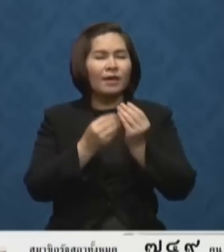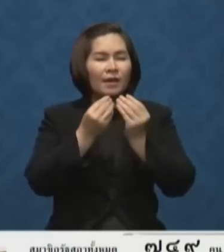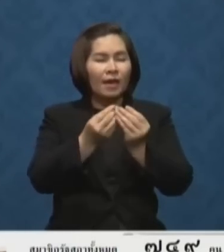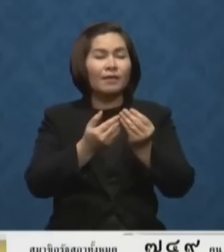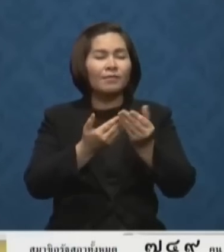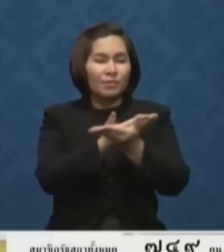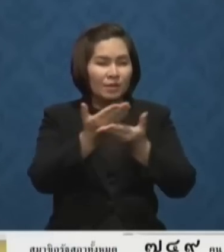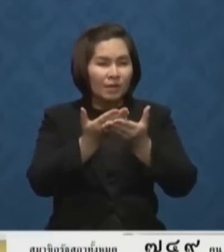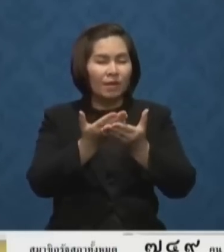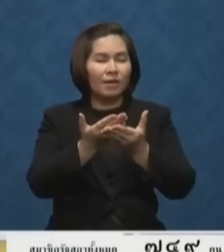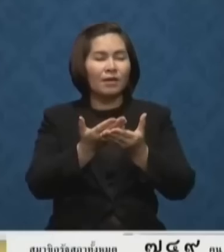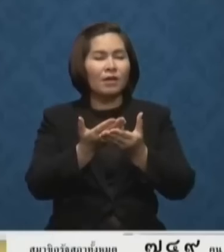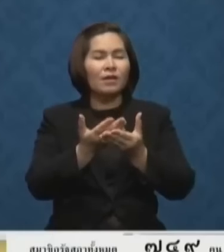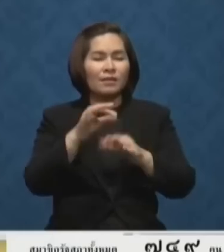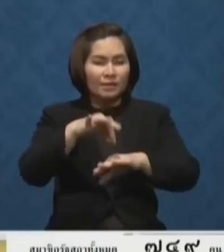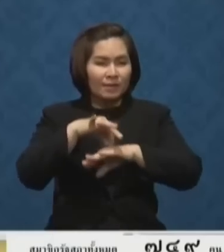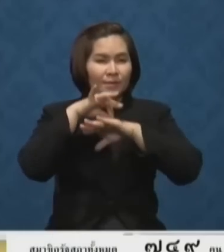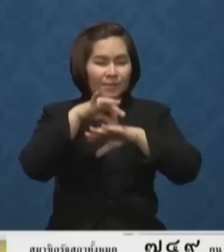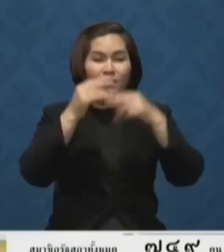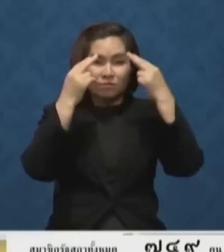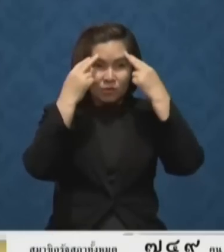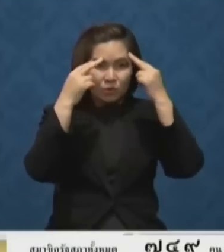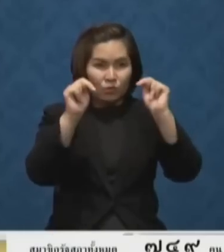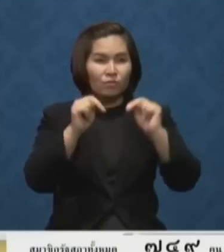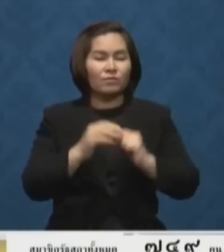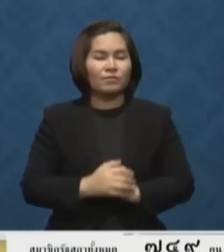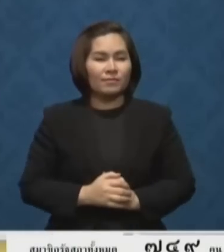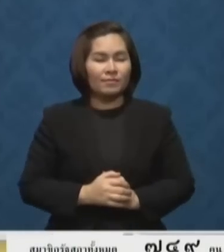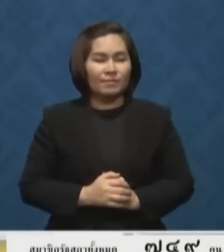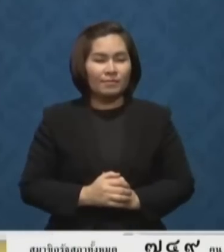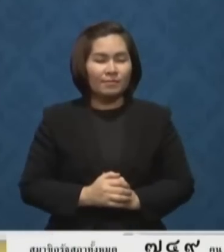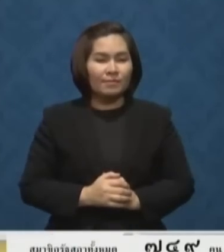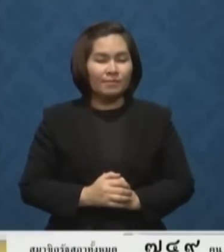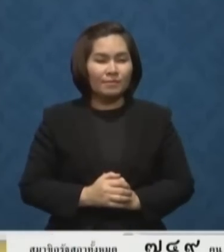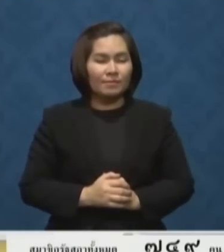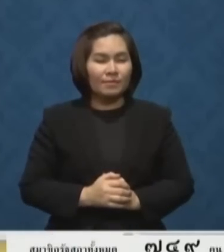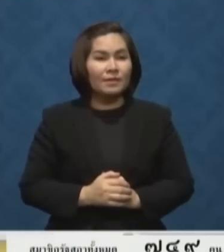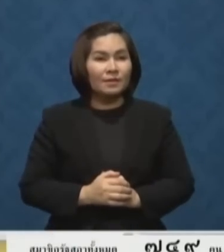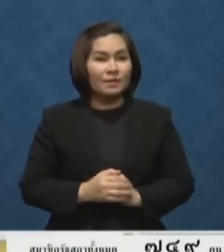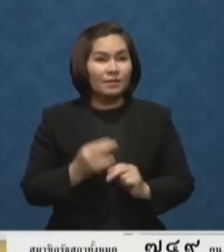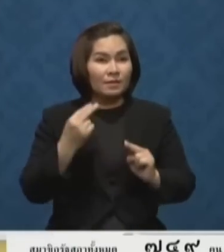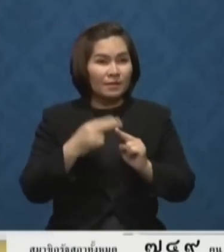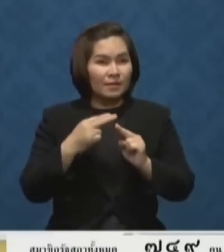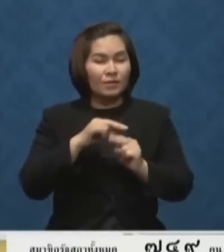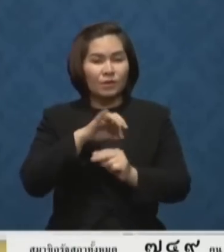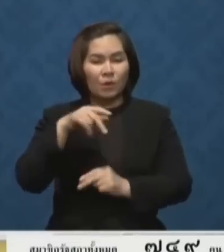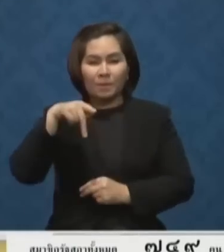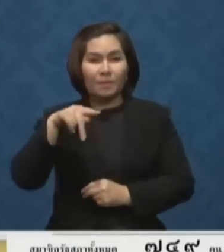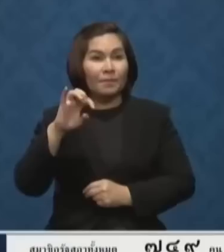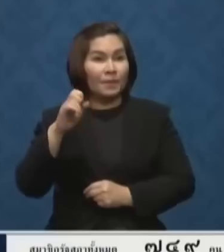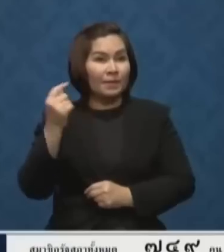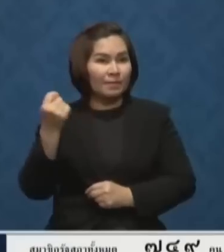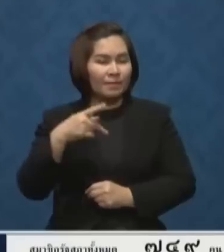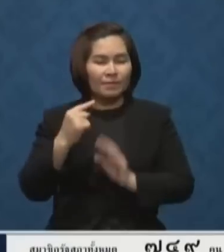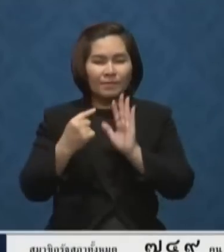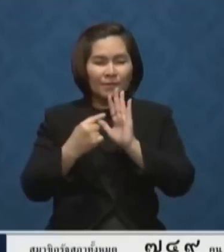รับตำแ่ง รดระปรตำแ่งนายกตรมนตรีคือนายพิธา ลมเจลินรัสขอบร